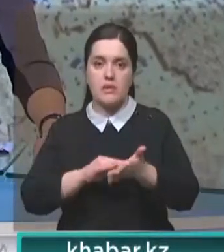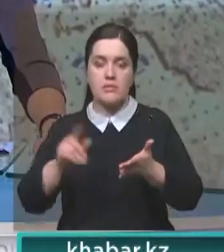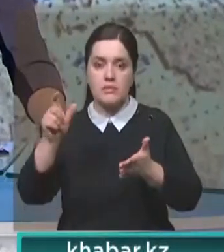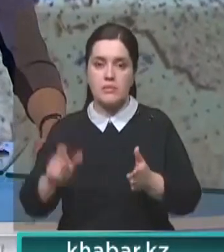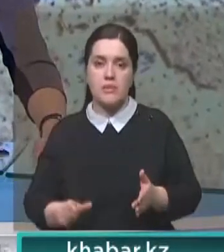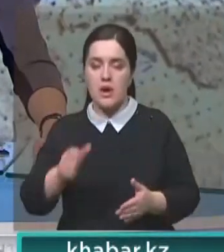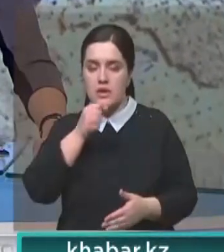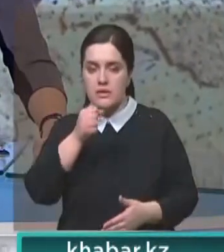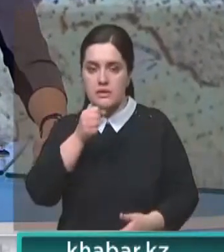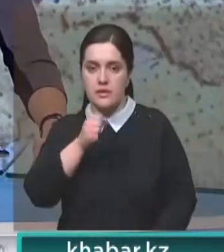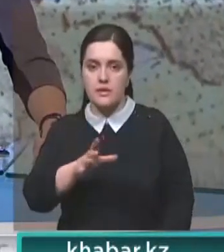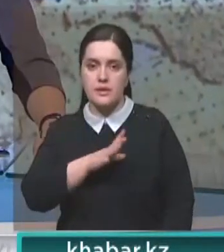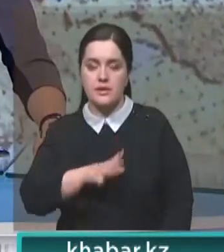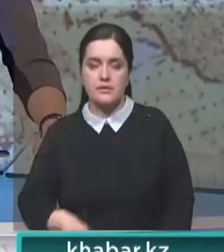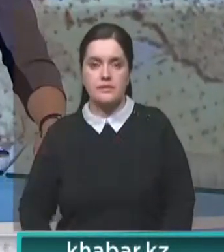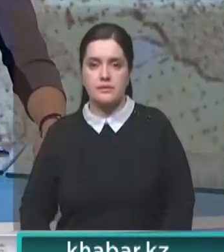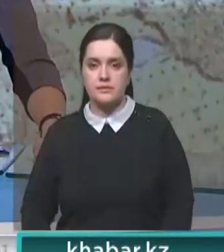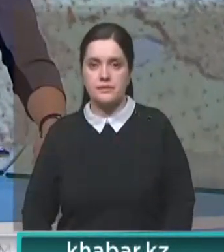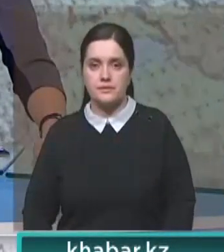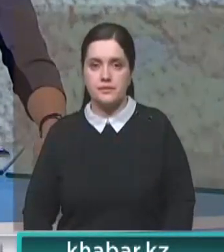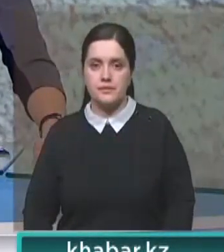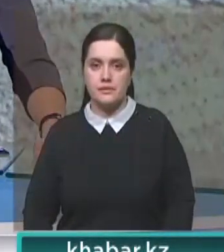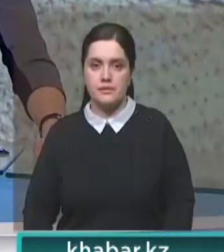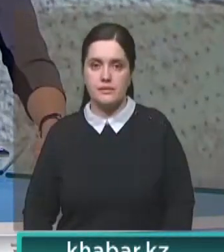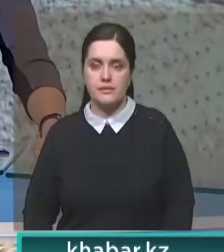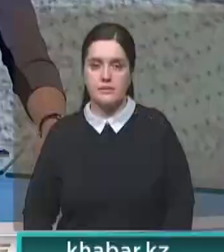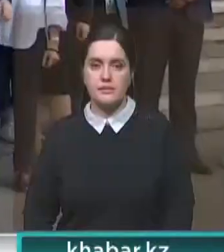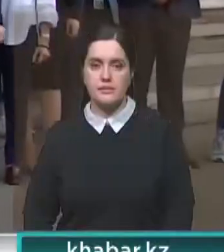несомненно, колоссален. Репортаж Динары Жанбатыровой.